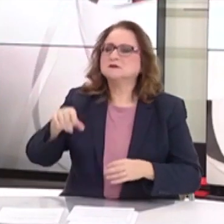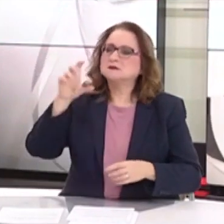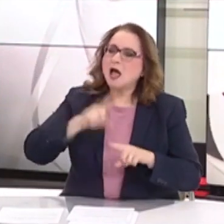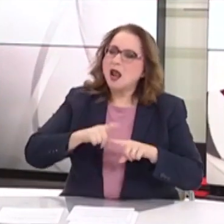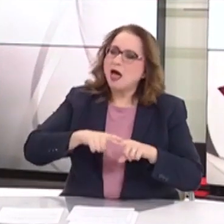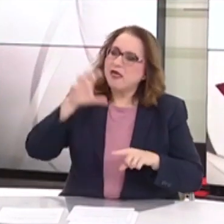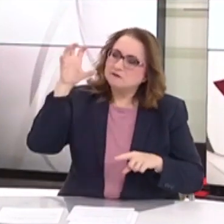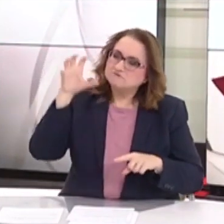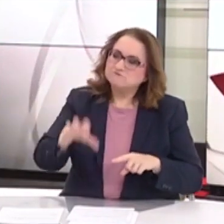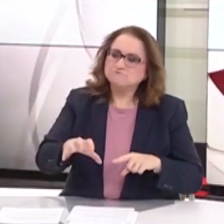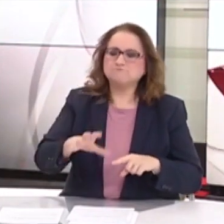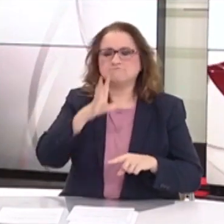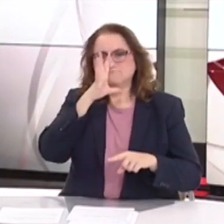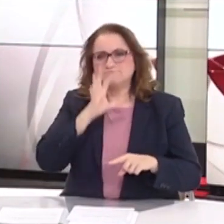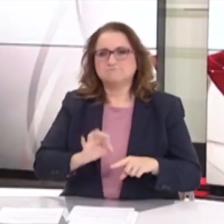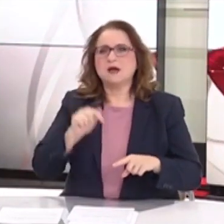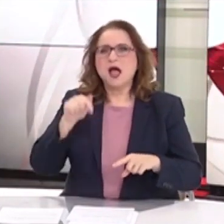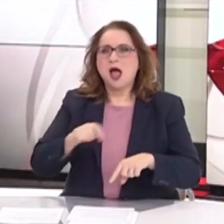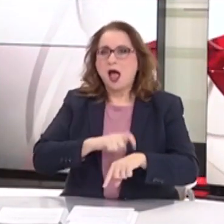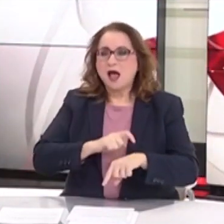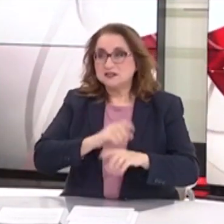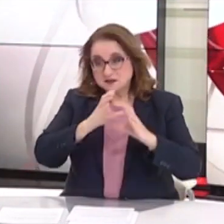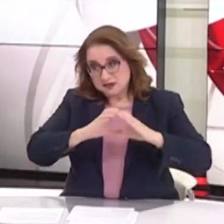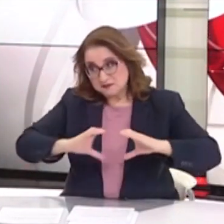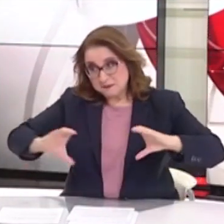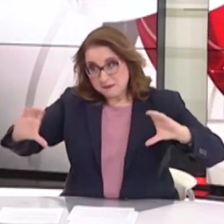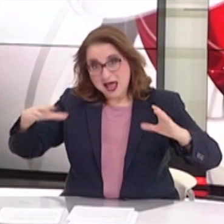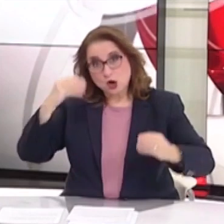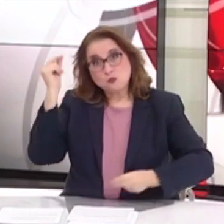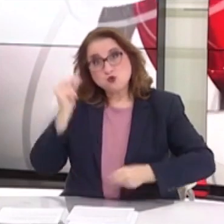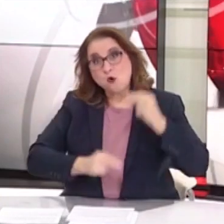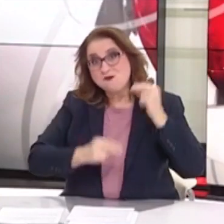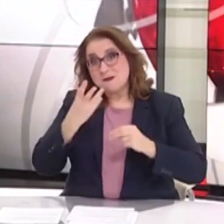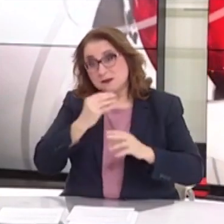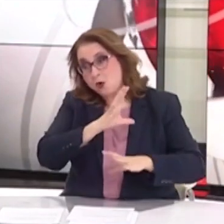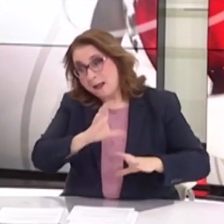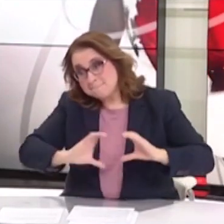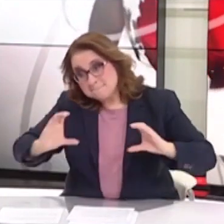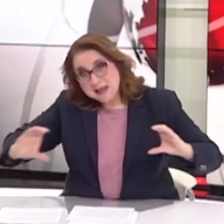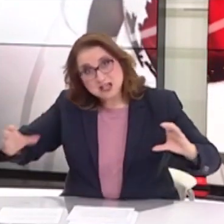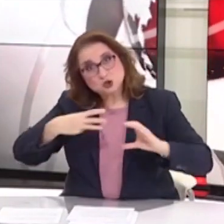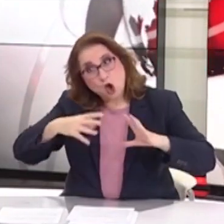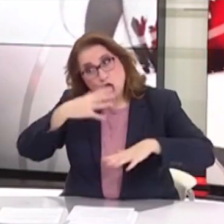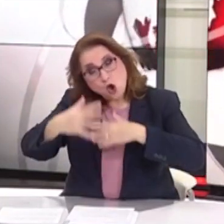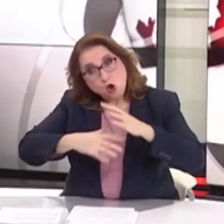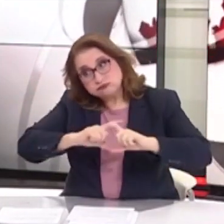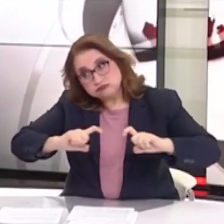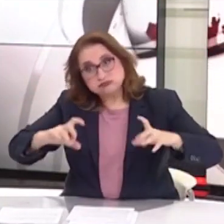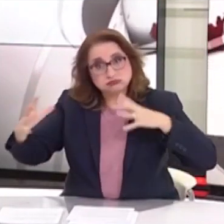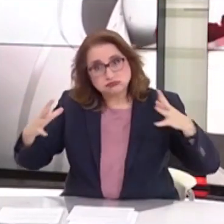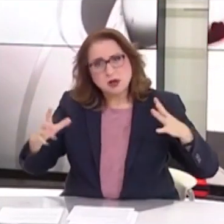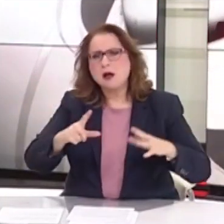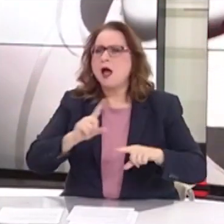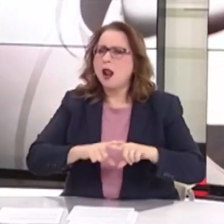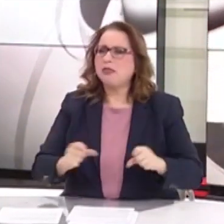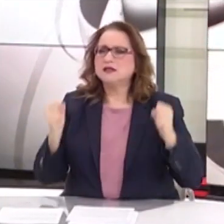ευρύτερα αποσταθεροποιημένη περιοχή. Και βεβαίως μια δύναμη που προβάλλει πάντοτε την ανάγκη της